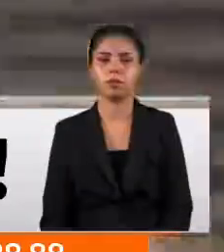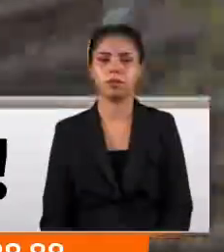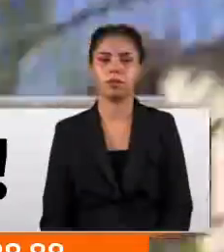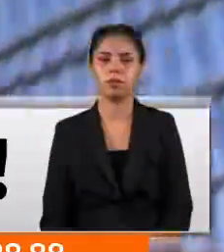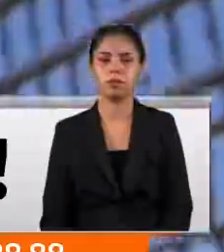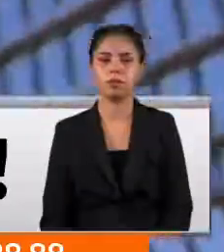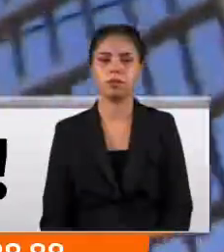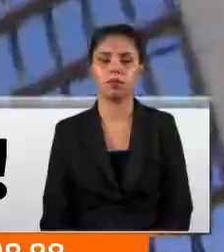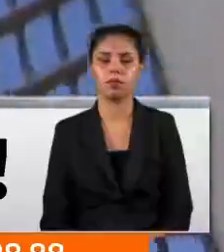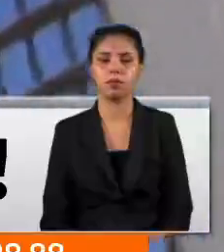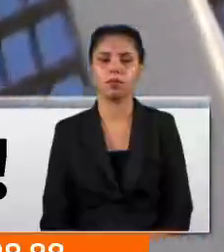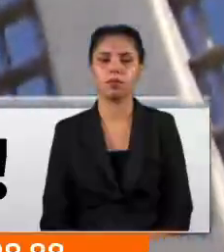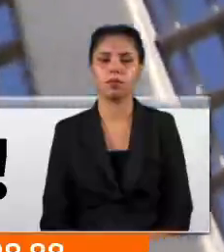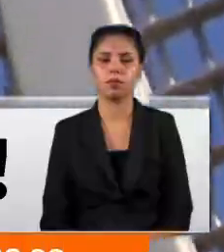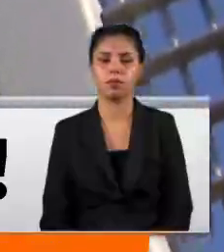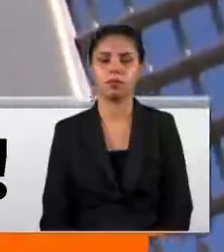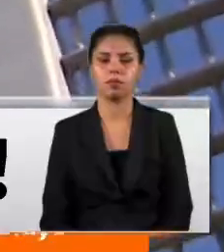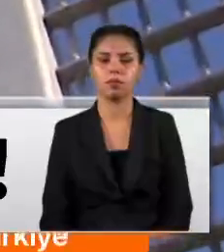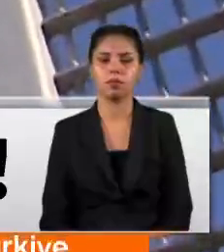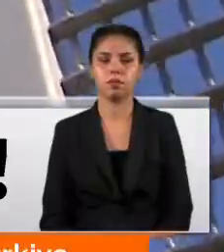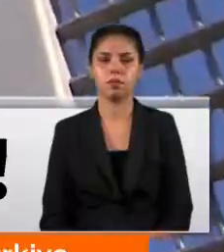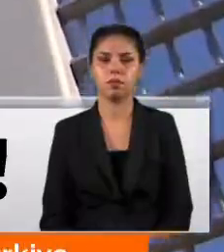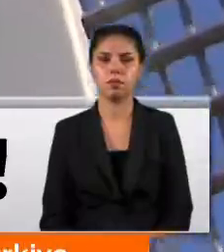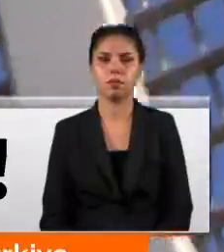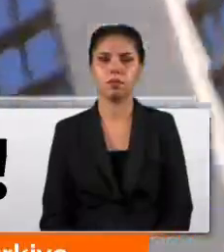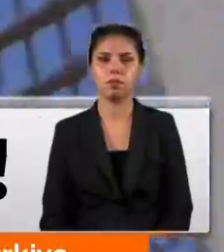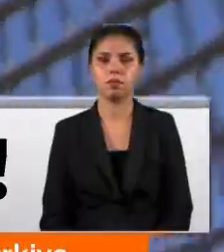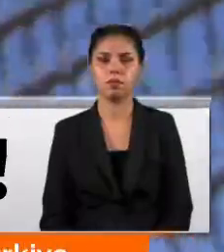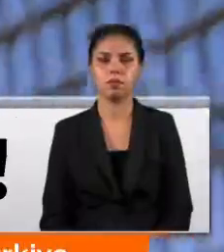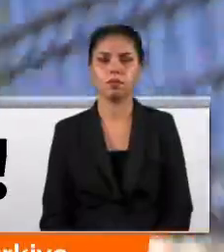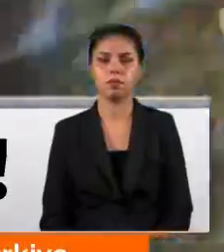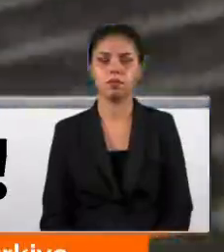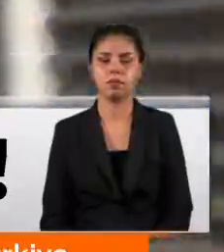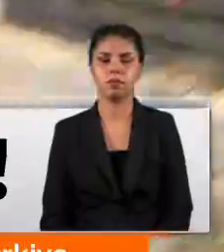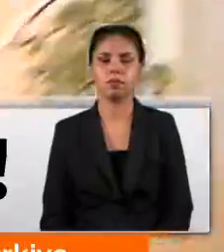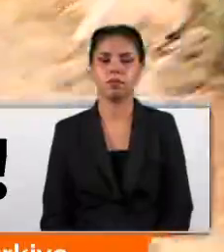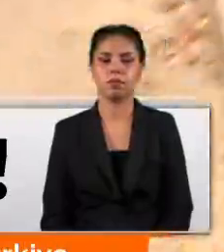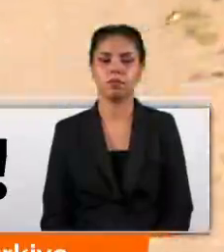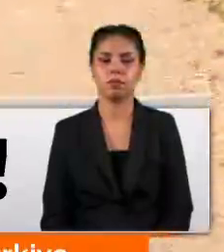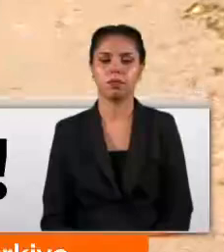hapsettiler. Gördüğünüz gibi evimizin her tarafı açık hapishane gibi.